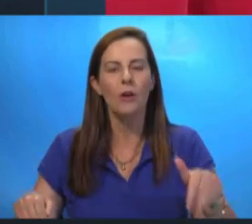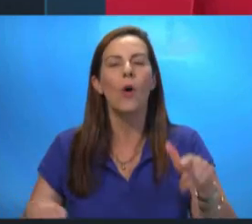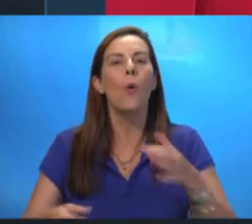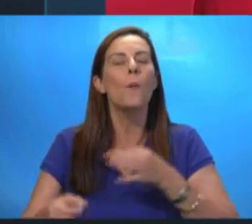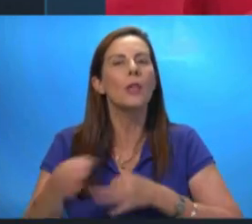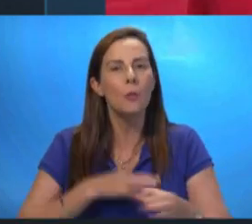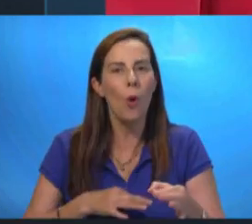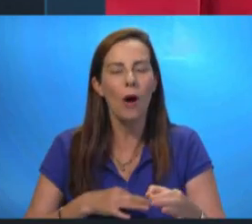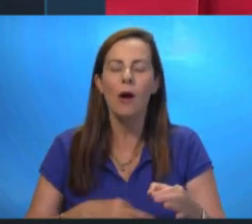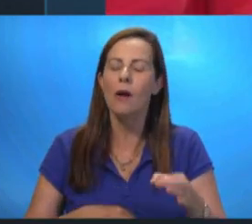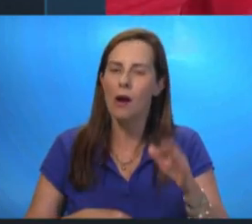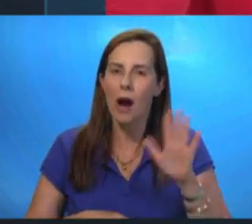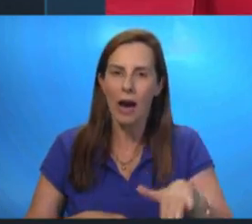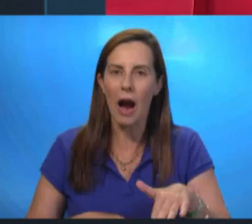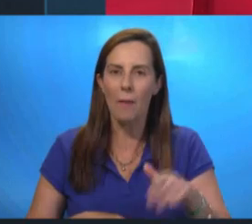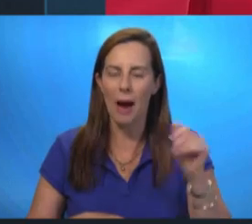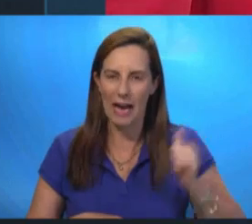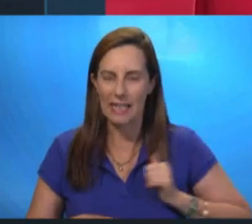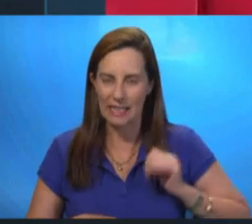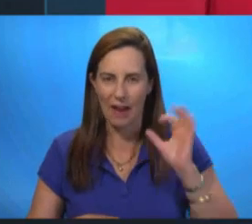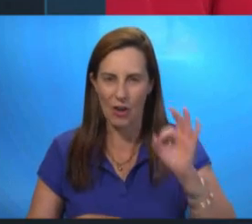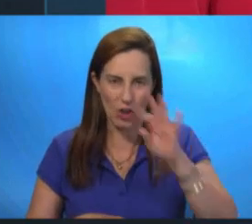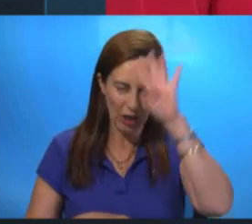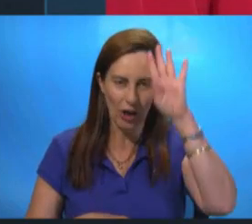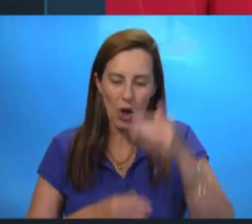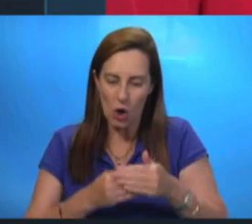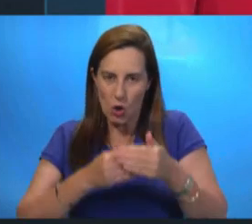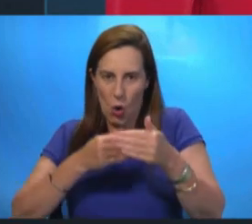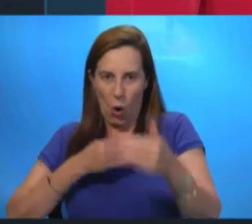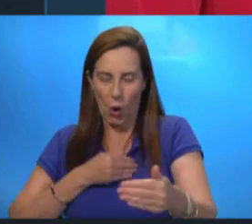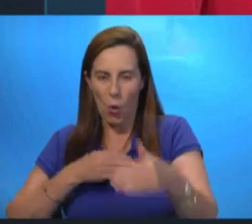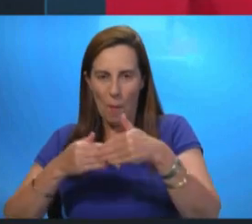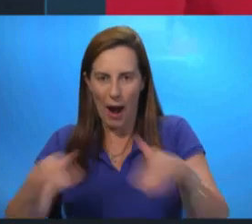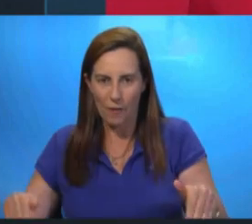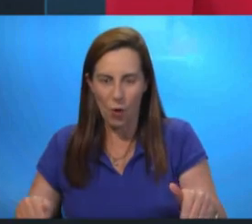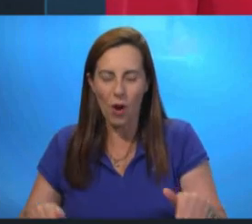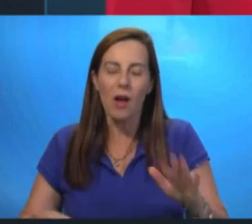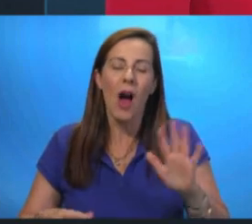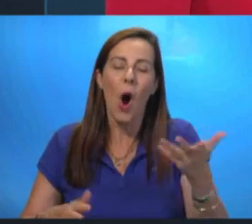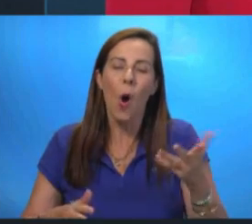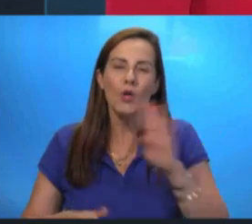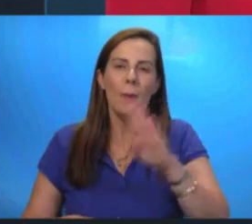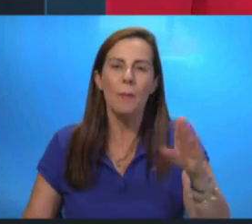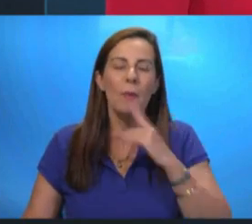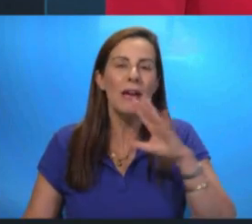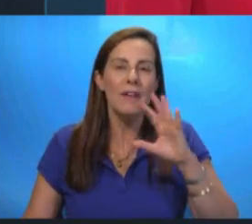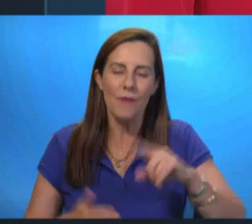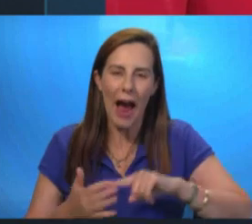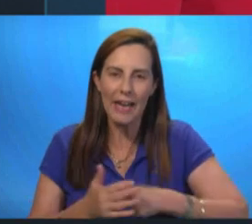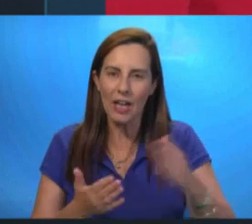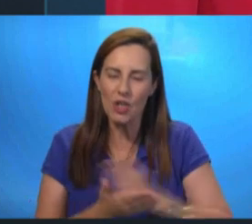לכך כנראה כוחות איראן יורחקו מקו הגבול הישראלי, או על פי שיטת נתניהו והיעד שהציב ראש